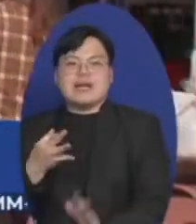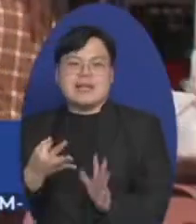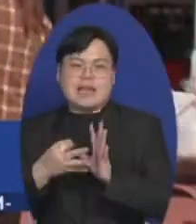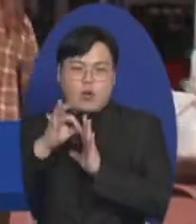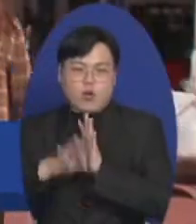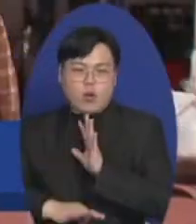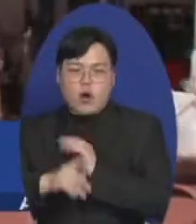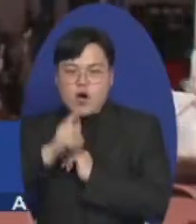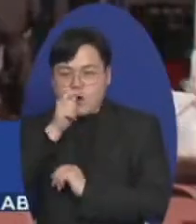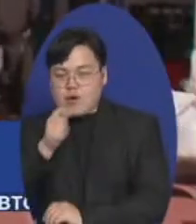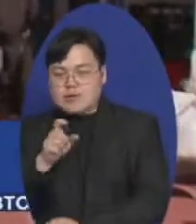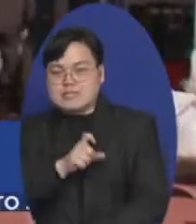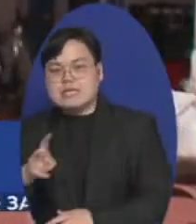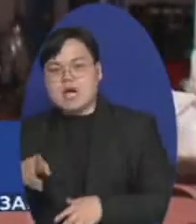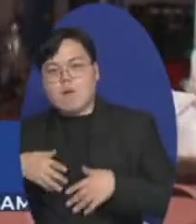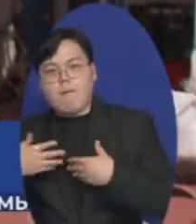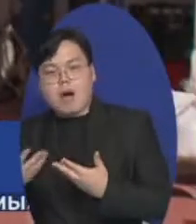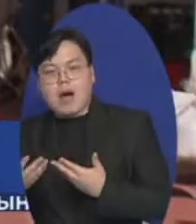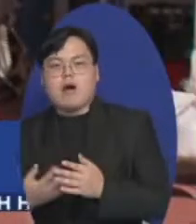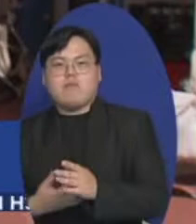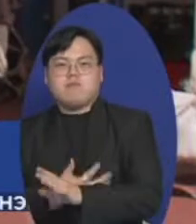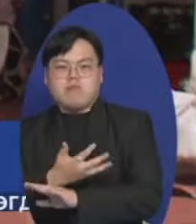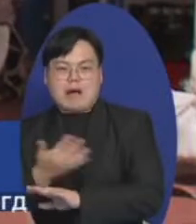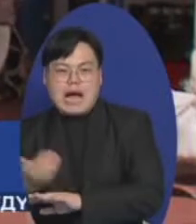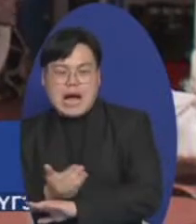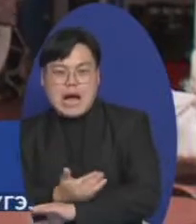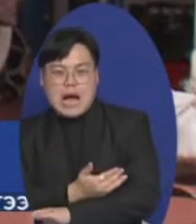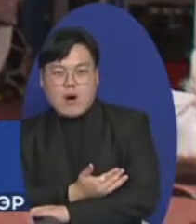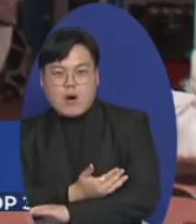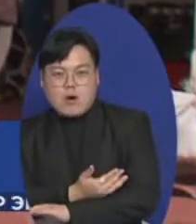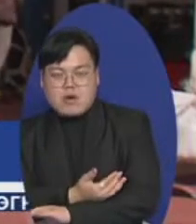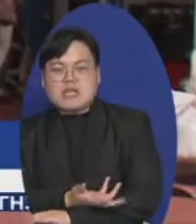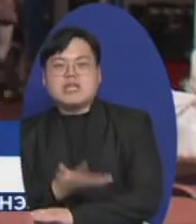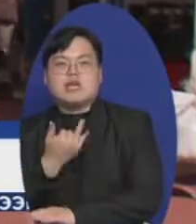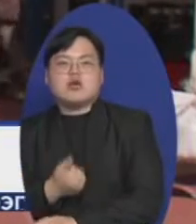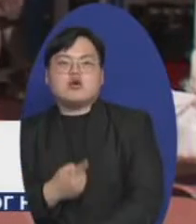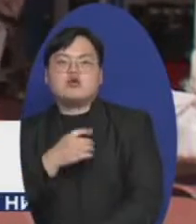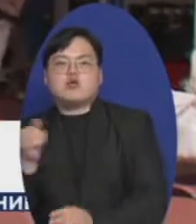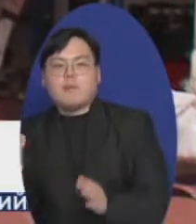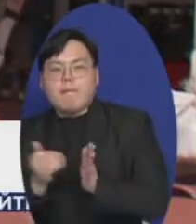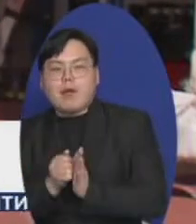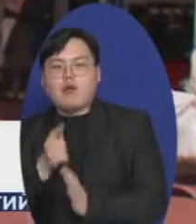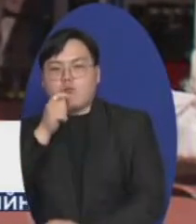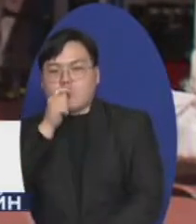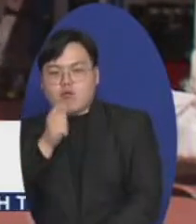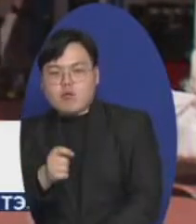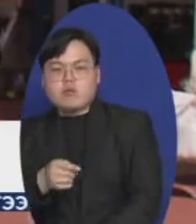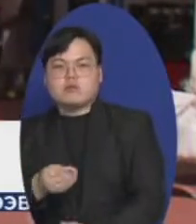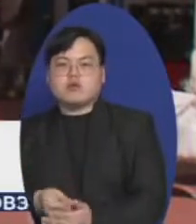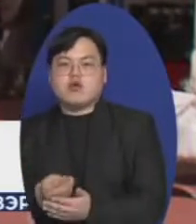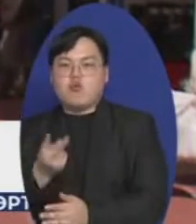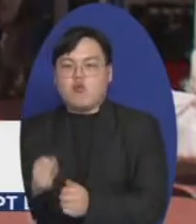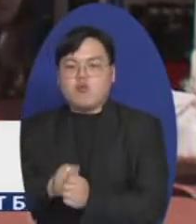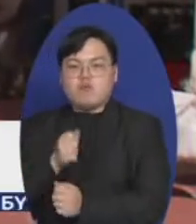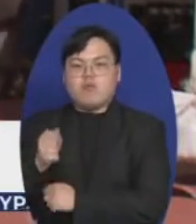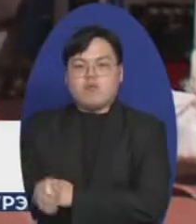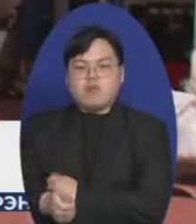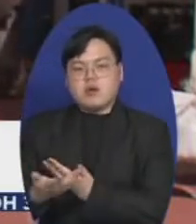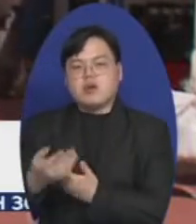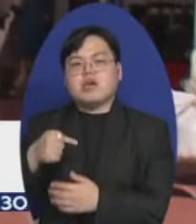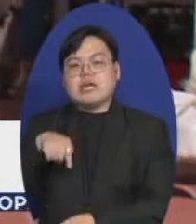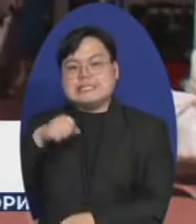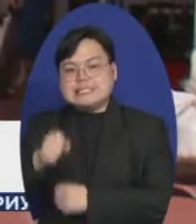болох мөн одоо хураасан ногоо тутамд 100 сая төгрөгийн одоо урамшуул олохоор энэ жилэс болсон